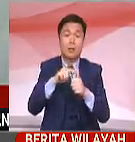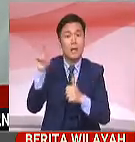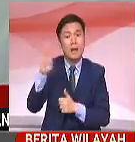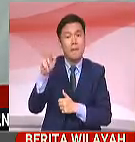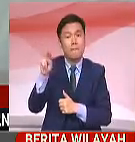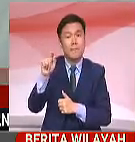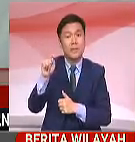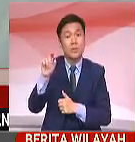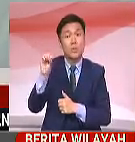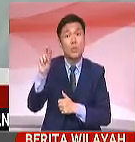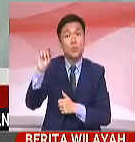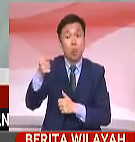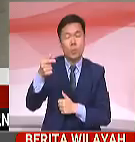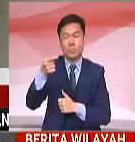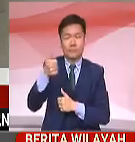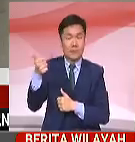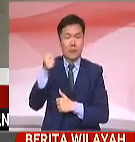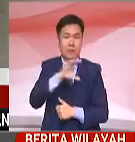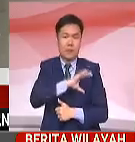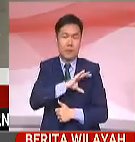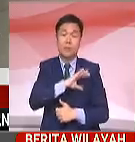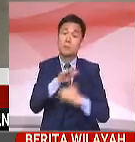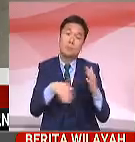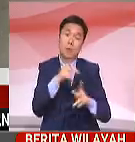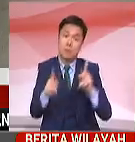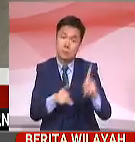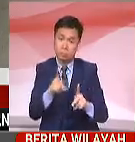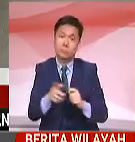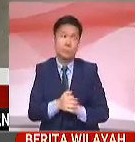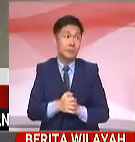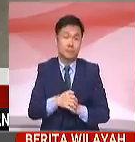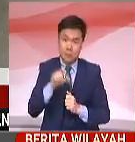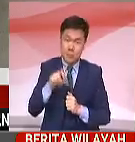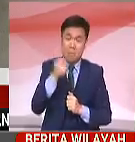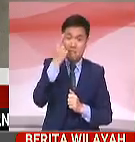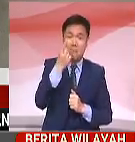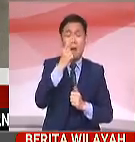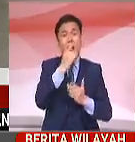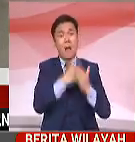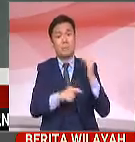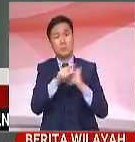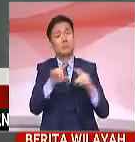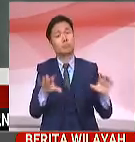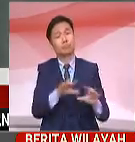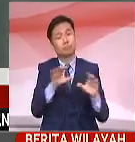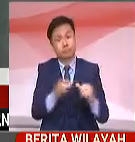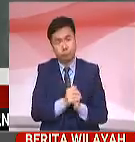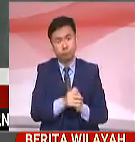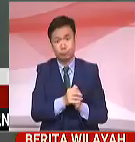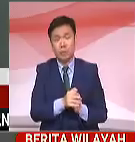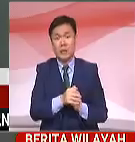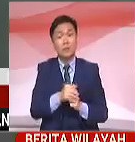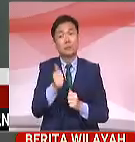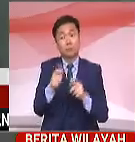Superintenden Zaiham Muhammad Kahar berkata, semua masyarakat perlu memahami tugas penguatkuasaan diperlukan agar semua